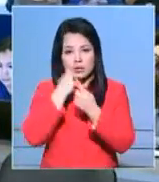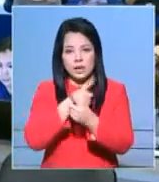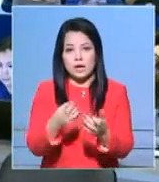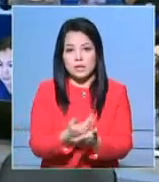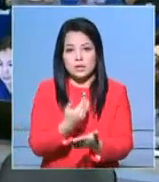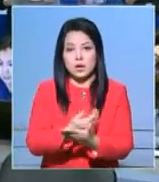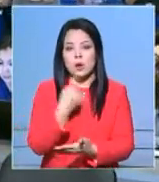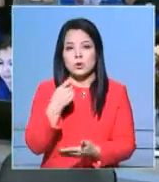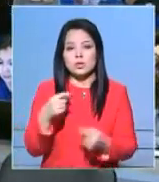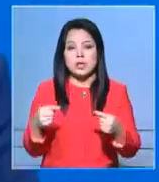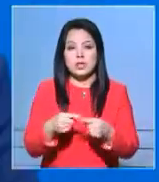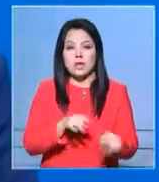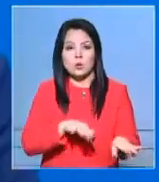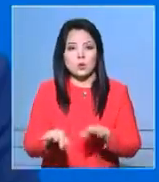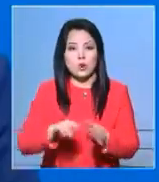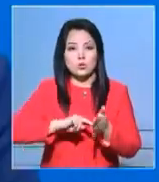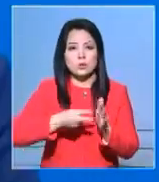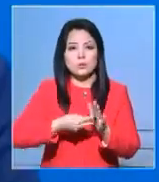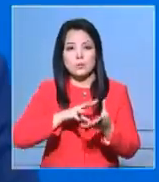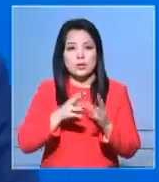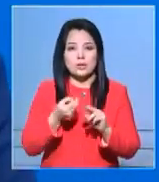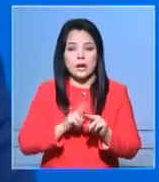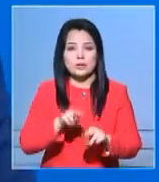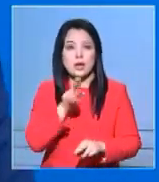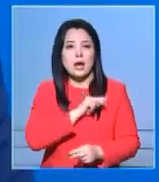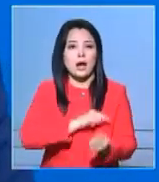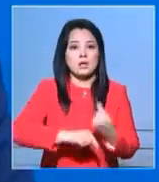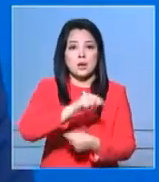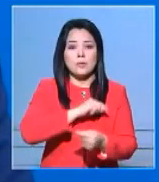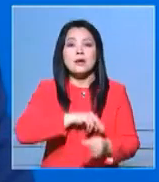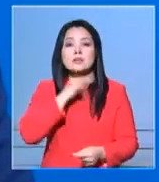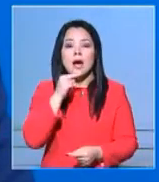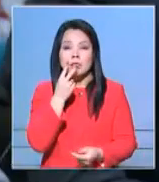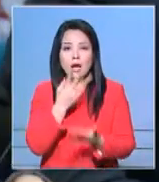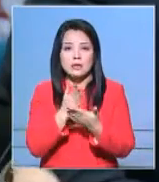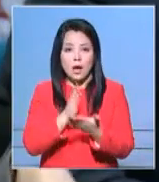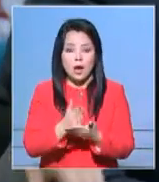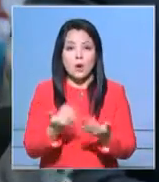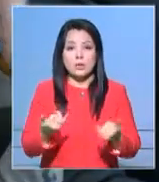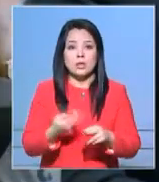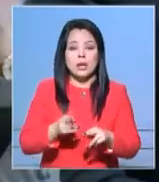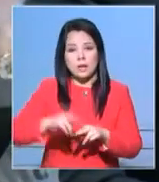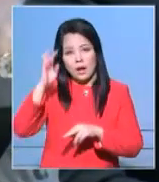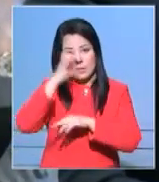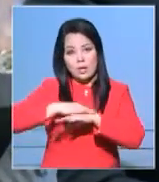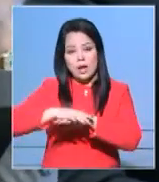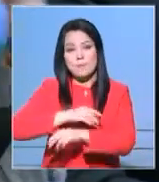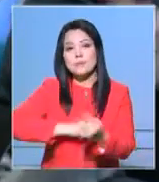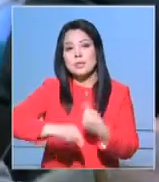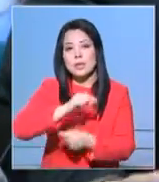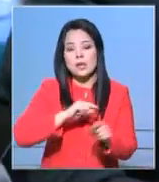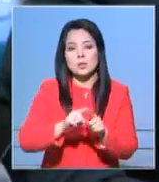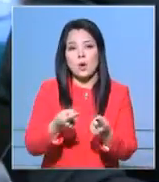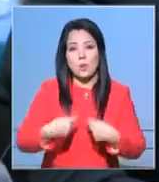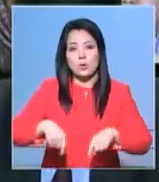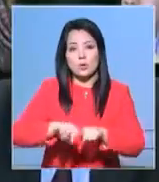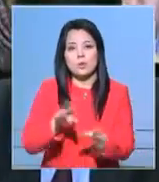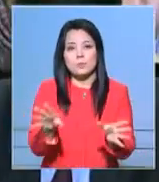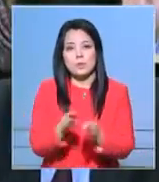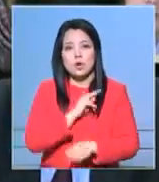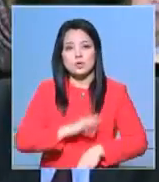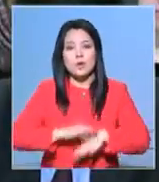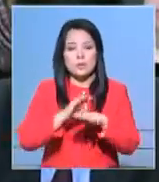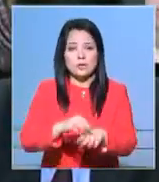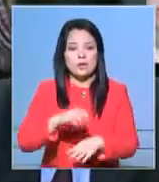жоспары 100 нақты қадам бағдарламасында кәсіпкерлікке баса мән берілген. Осы орайда мемлекет пен бизнес өкілдері бірлесе жұмыс істесе, ел